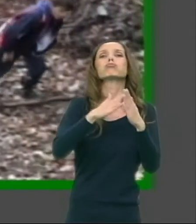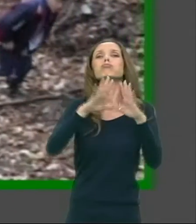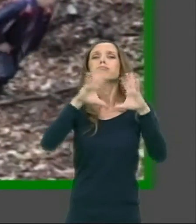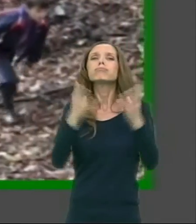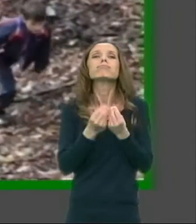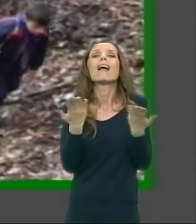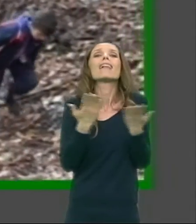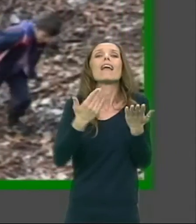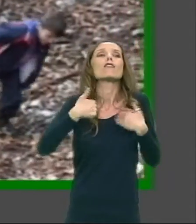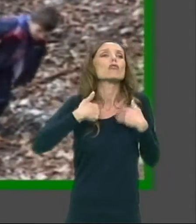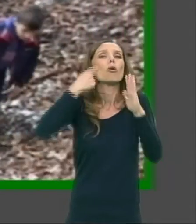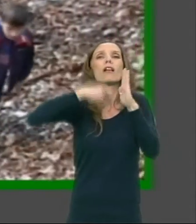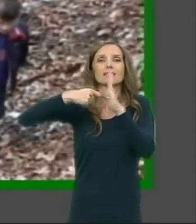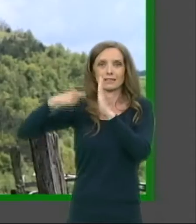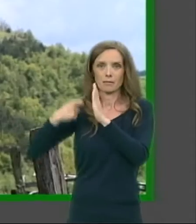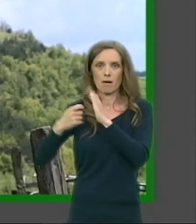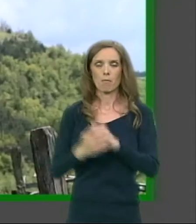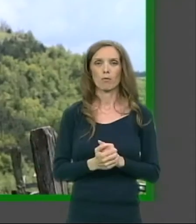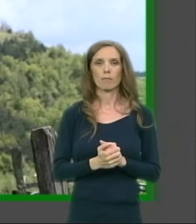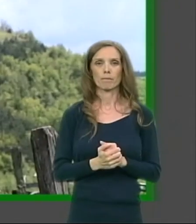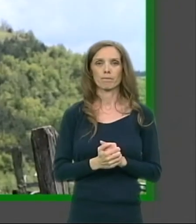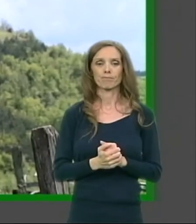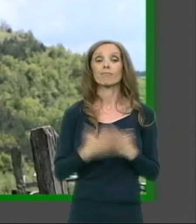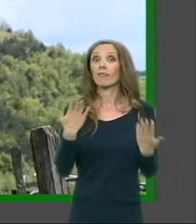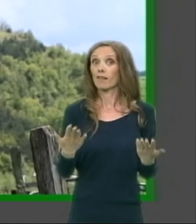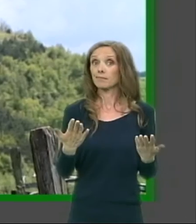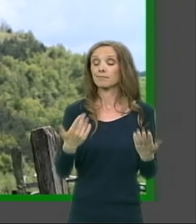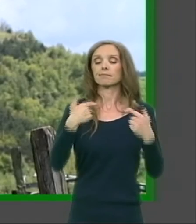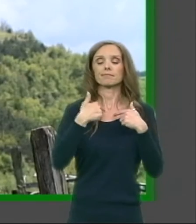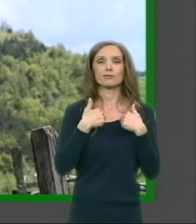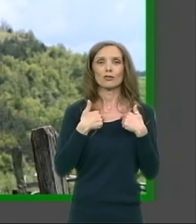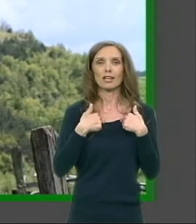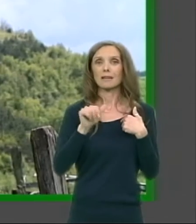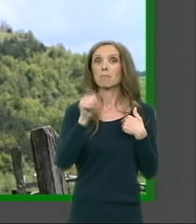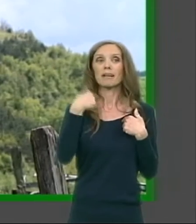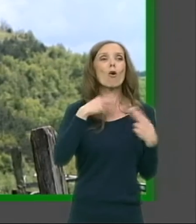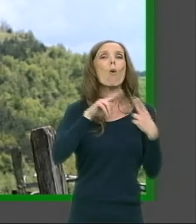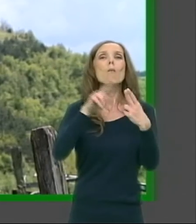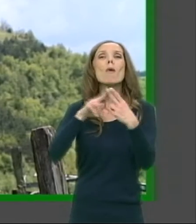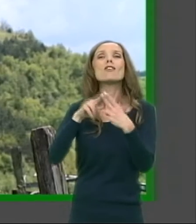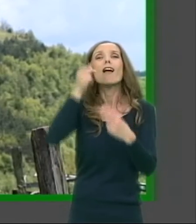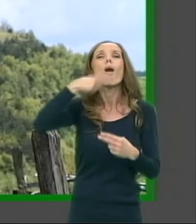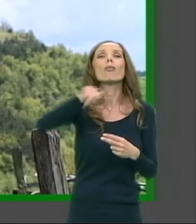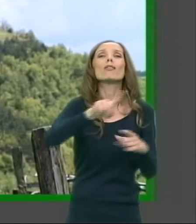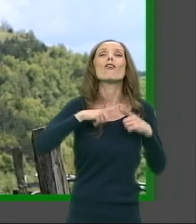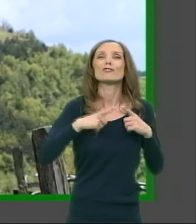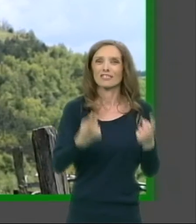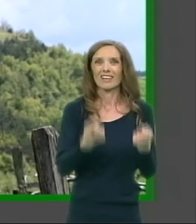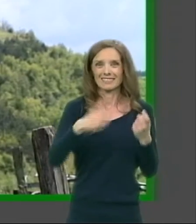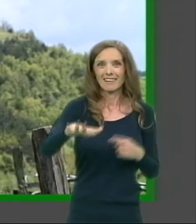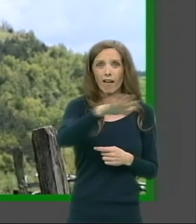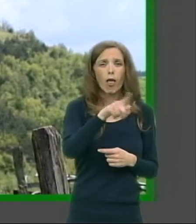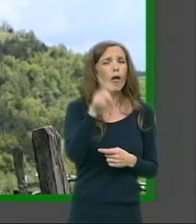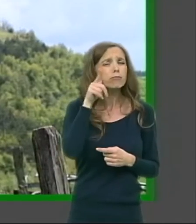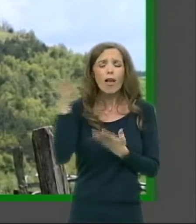objekte gde ćemo snimati. Tako da sam prvo upoznao meštane. Oni su bili veoma